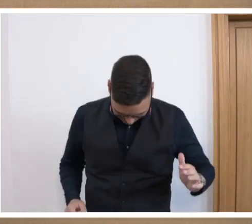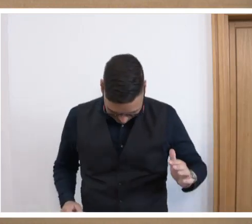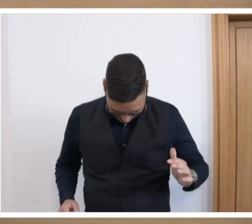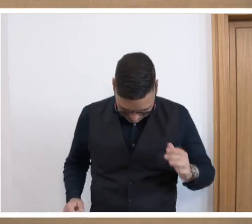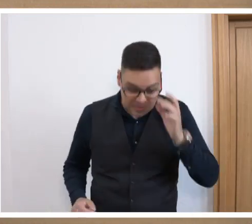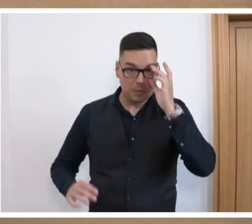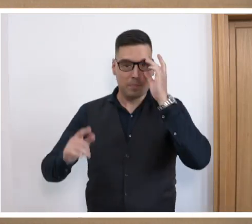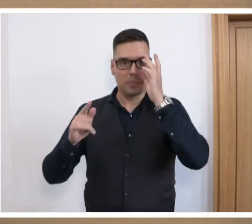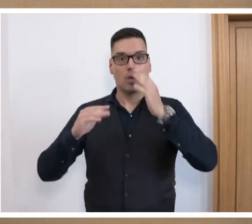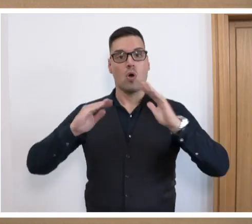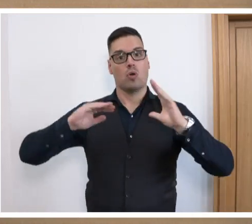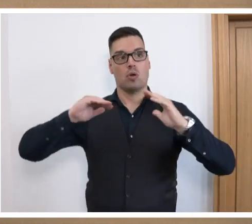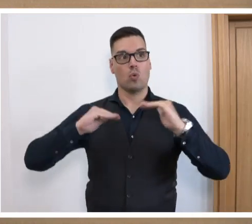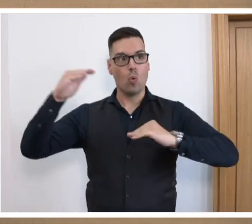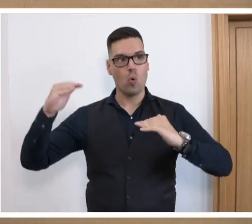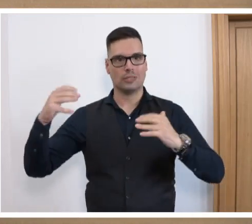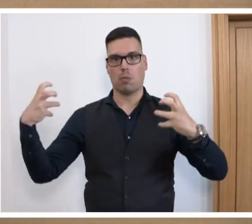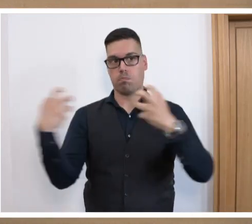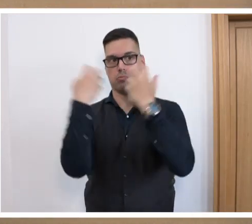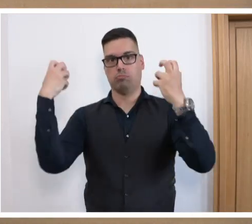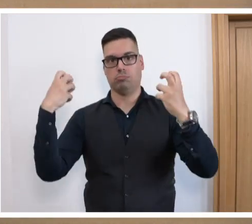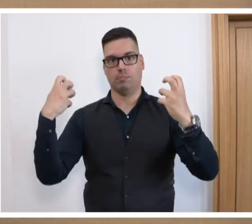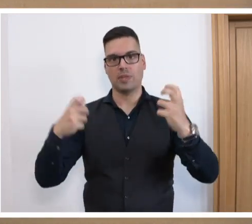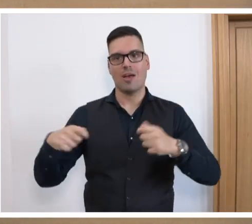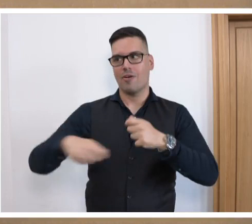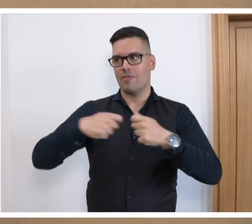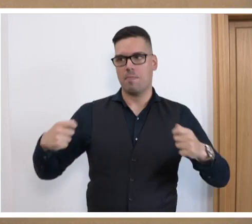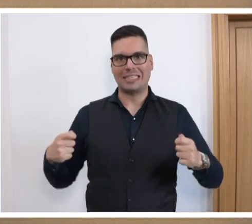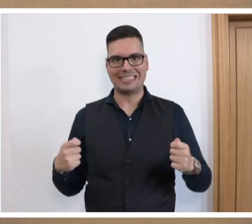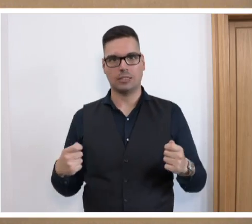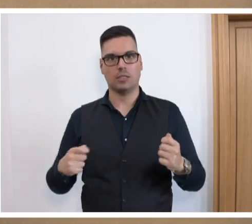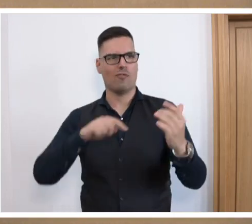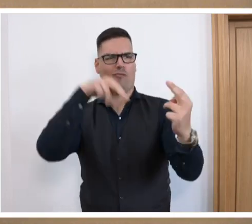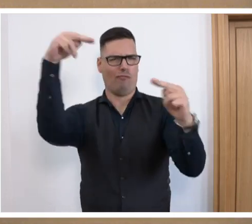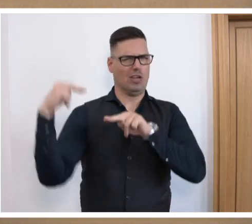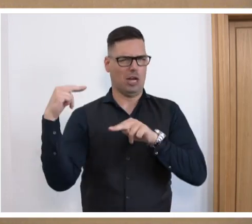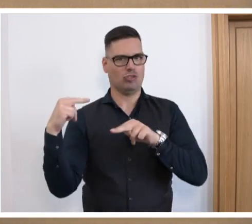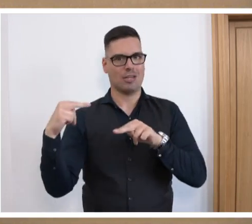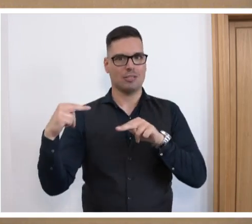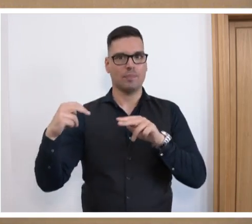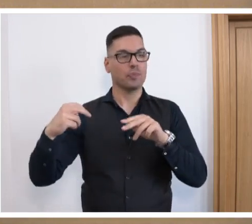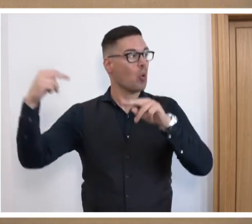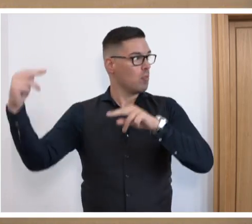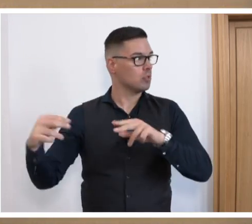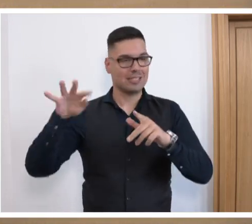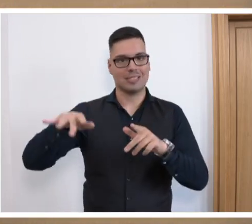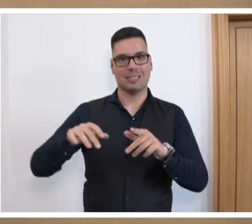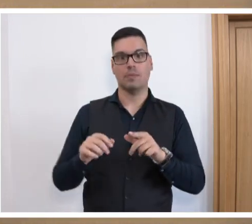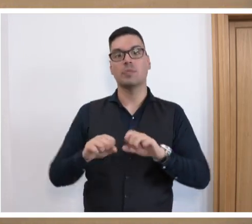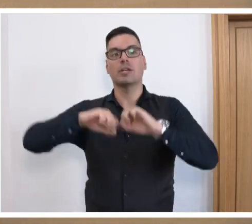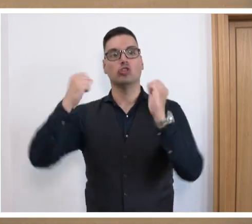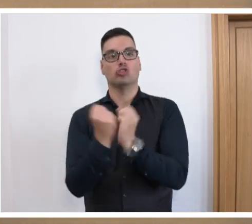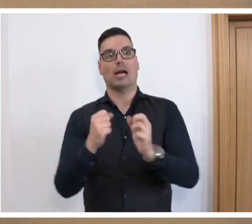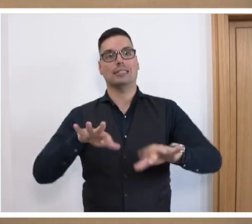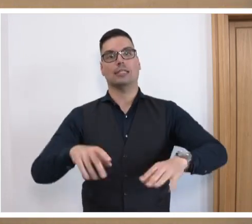Der große Aufschrei der betroffenen Verbände, Widerstand durch die Opposition, hat dazu geführt, dass die Staatskanzlei eine Rolle